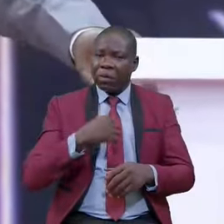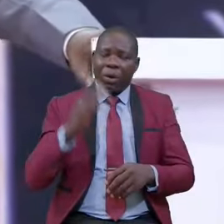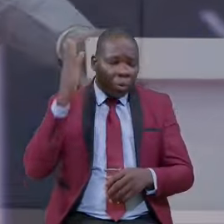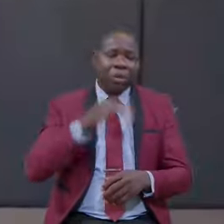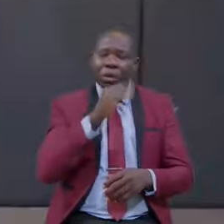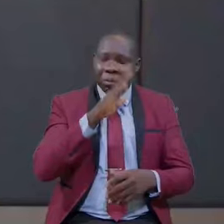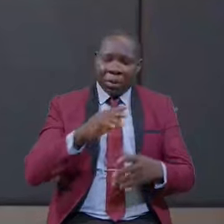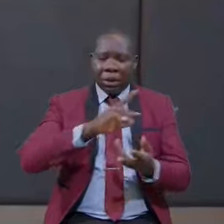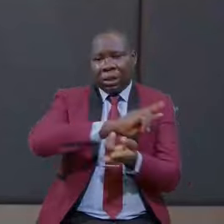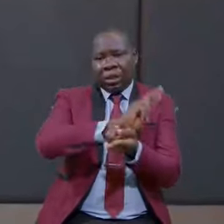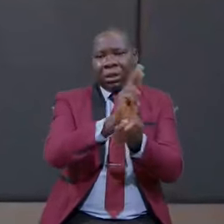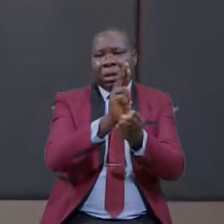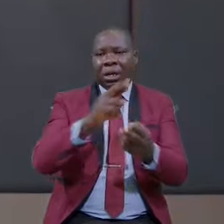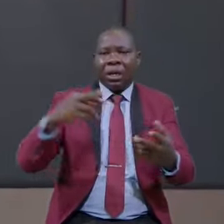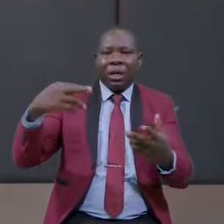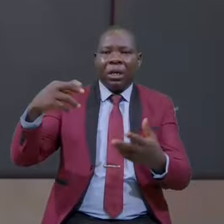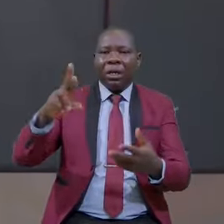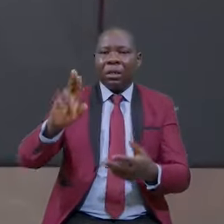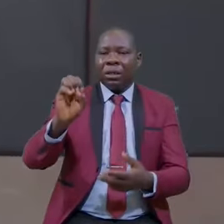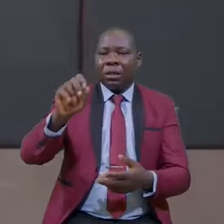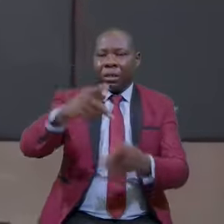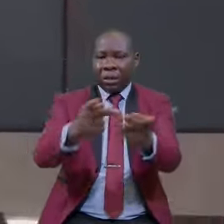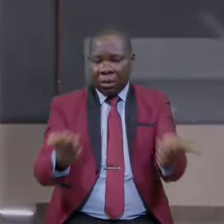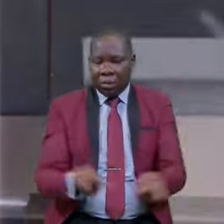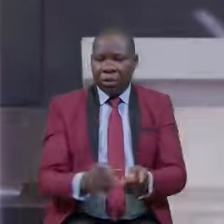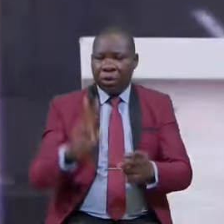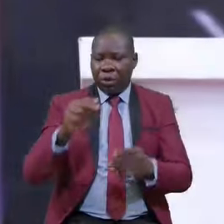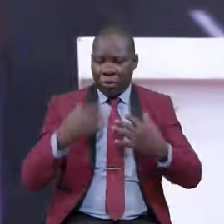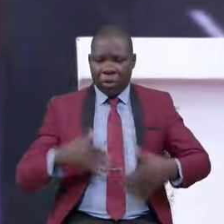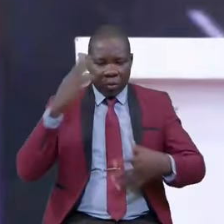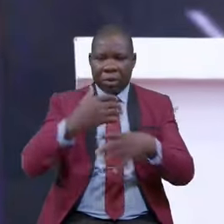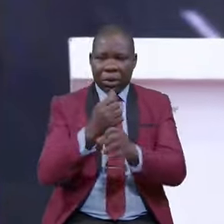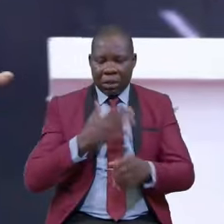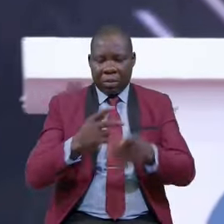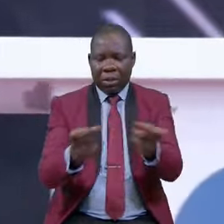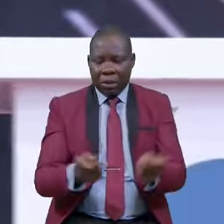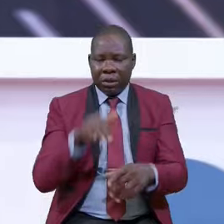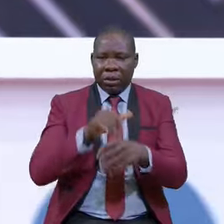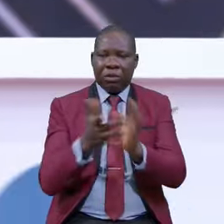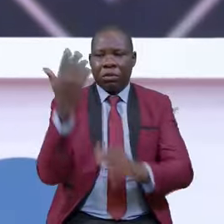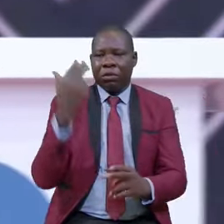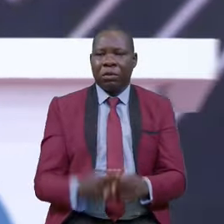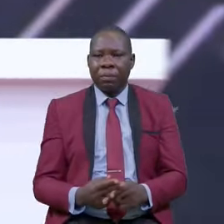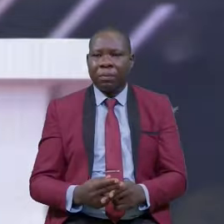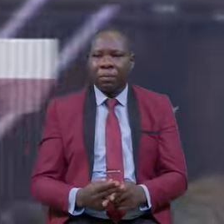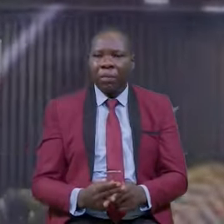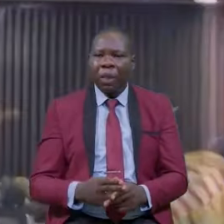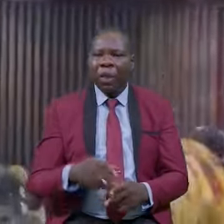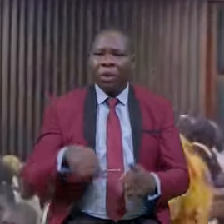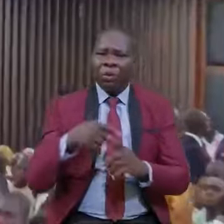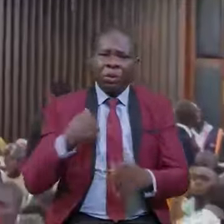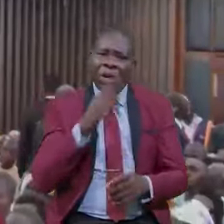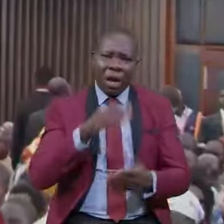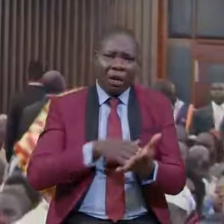Pas remplacé. But you know, if we're feeble, mais si nous sommes faibles, run, on n'arrive pas à courir, on ne va pas là où